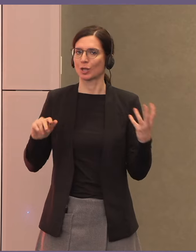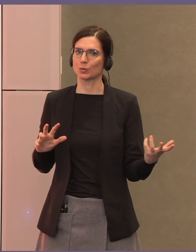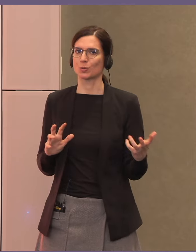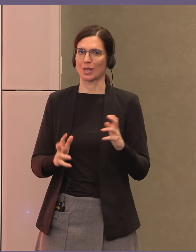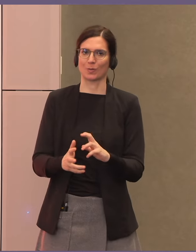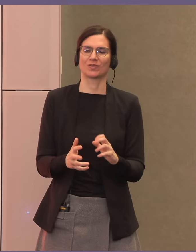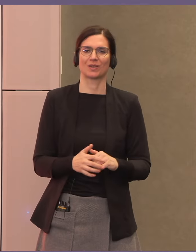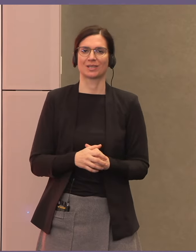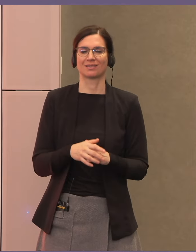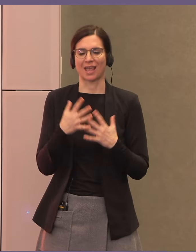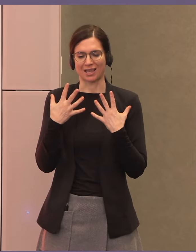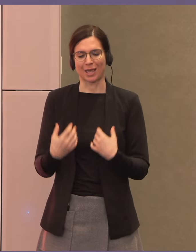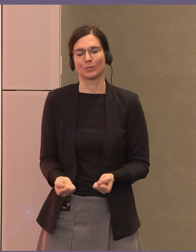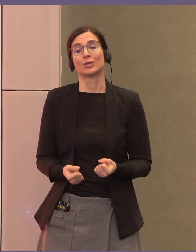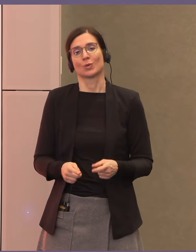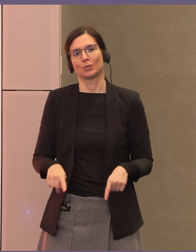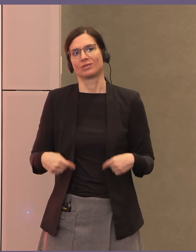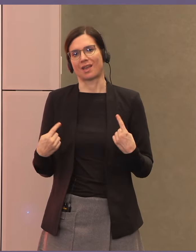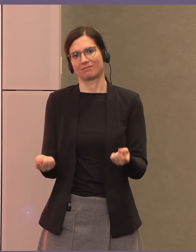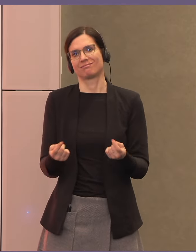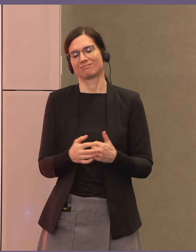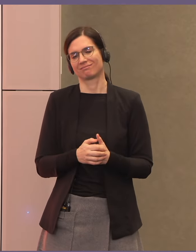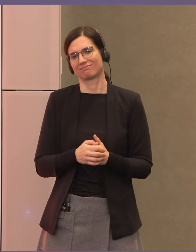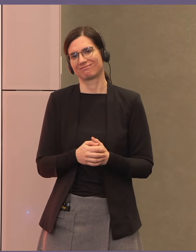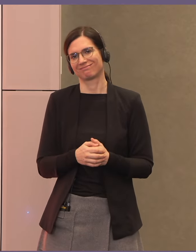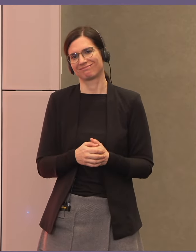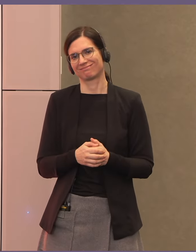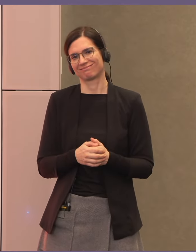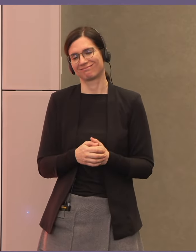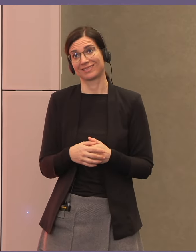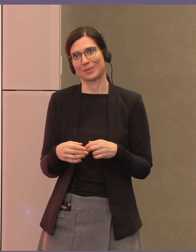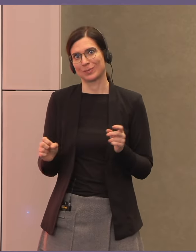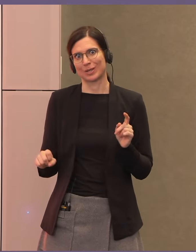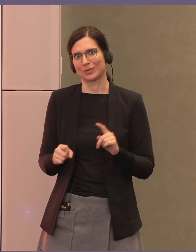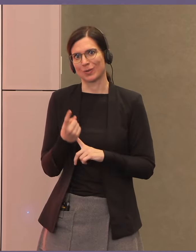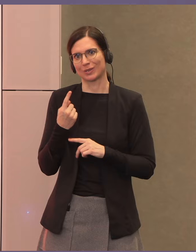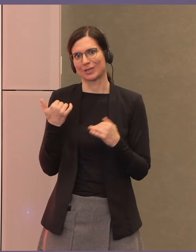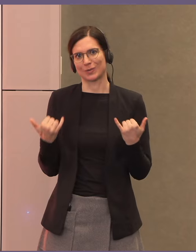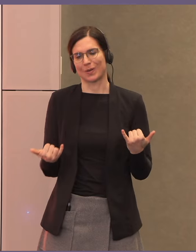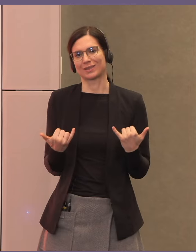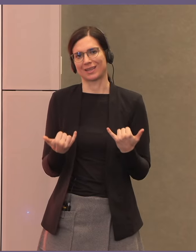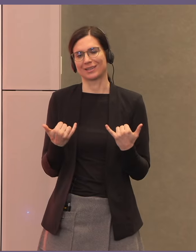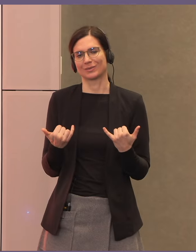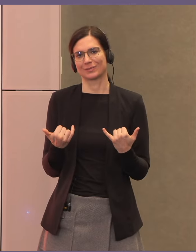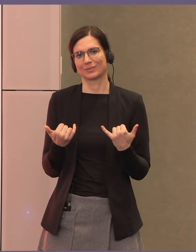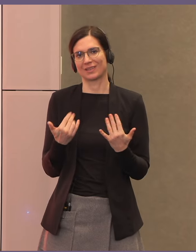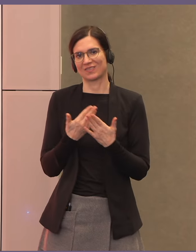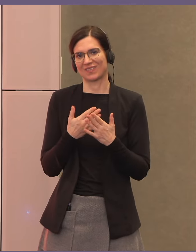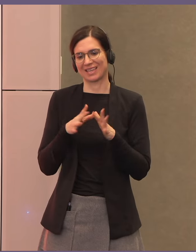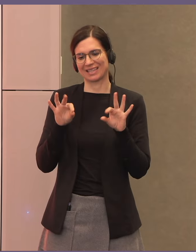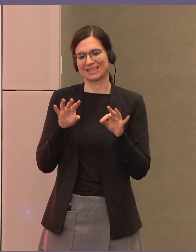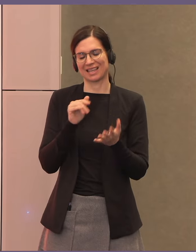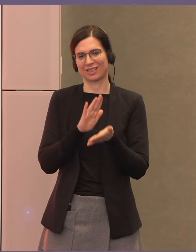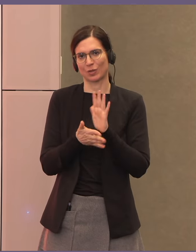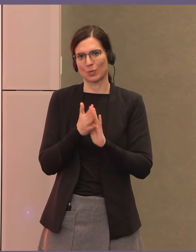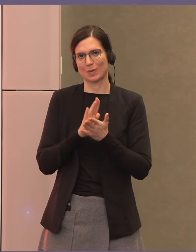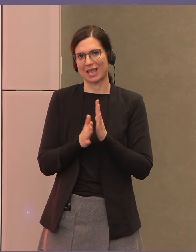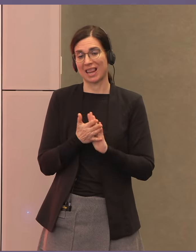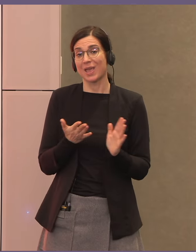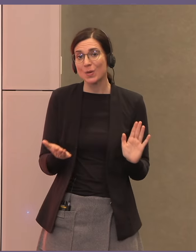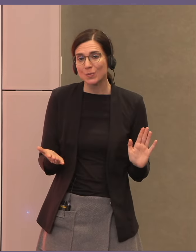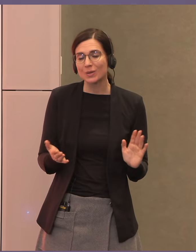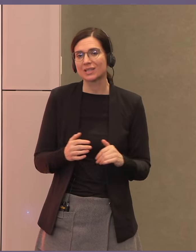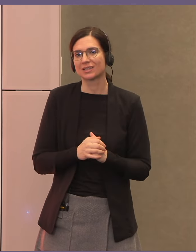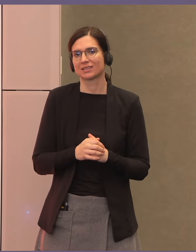Zusammenfassung der Ergebnisse und auch das ist eine Besonderheit heute aus Anlass des 10. Barbara Brammer